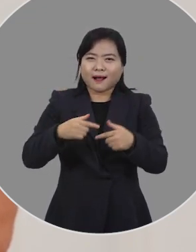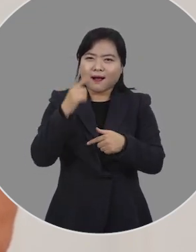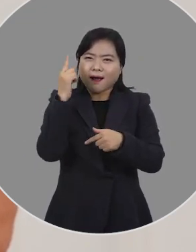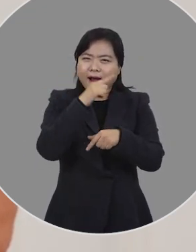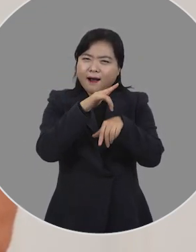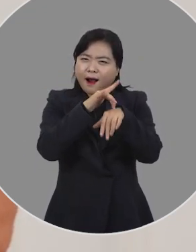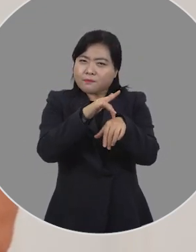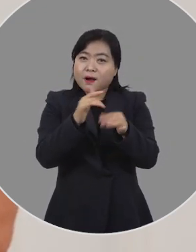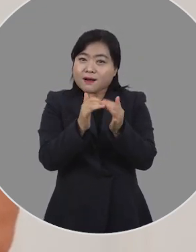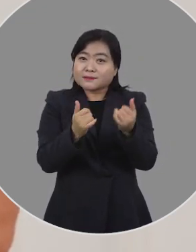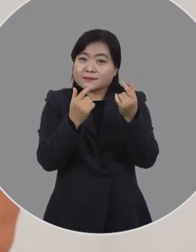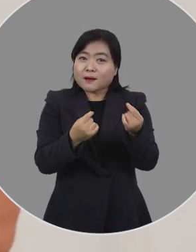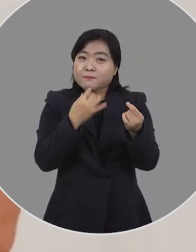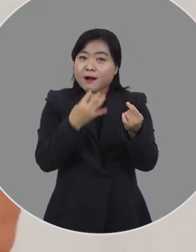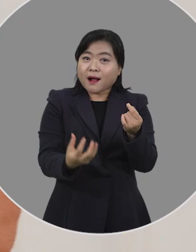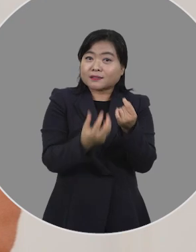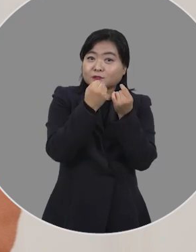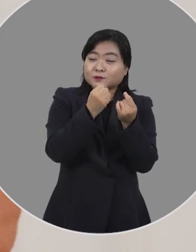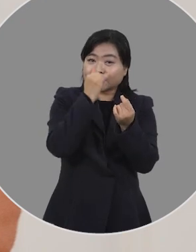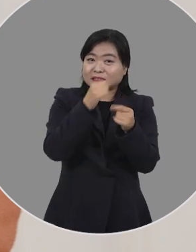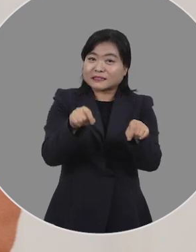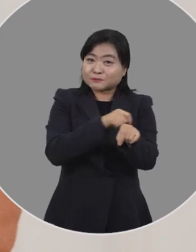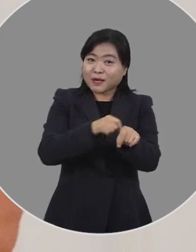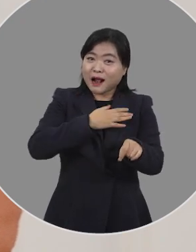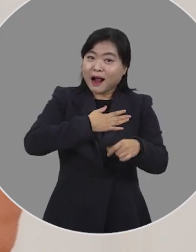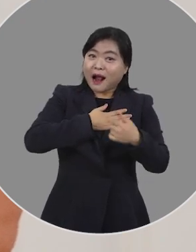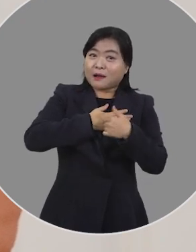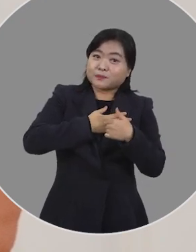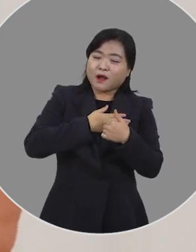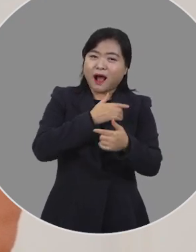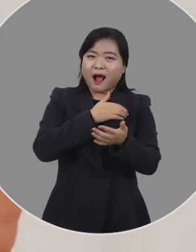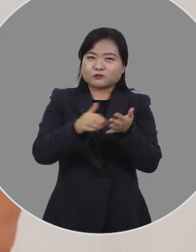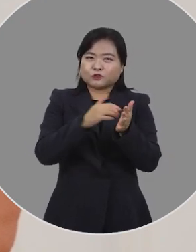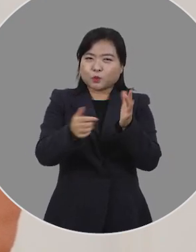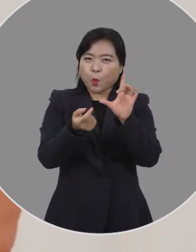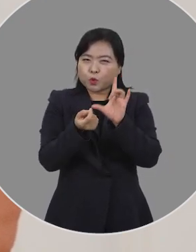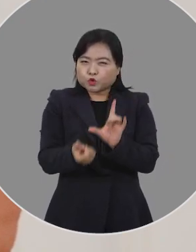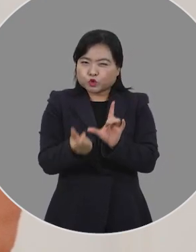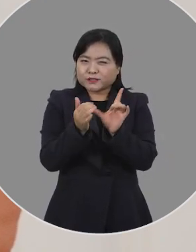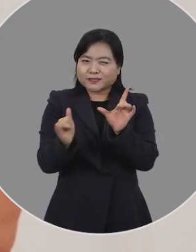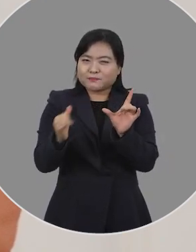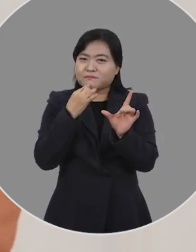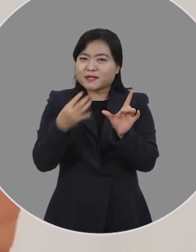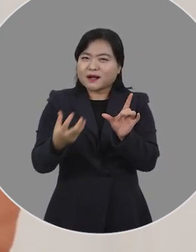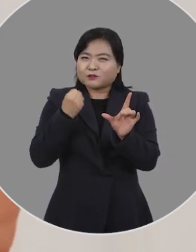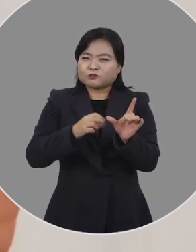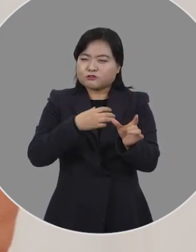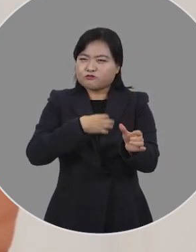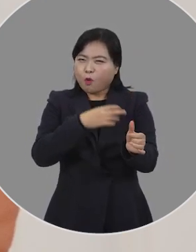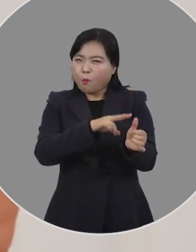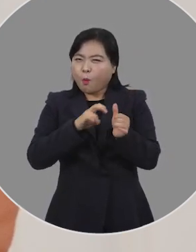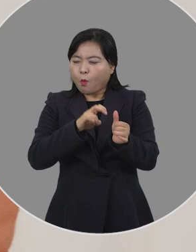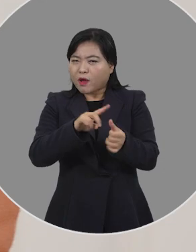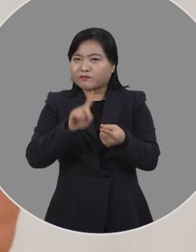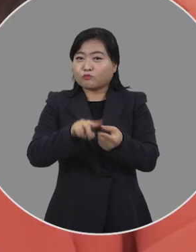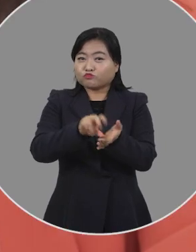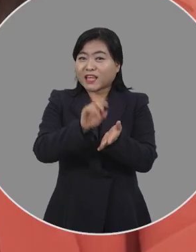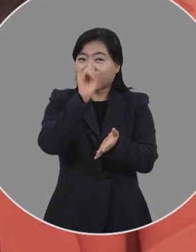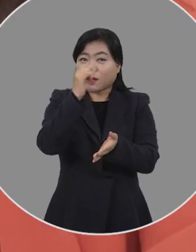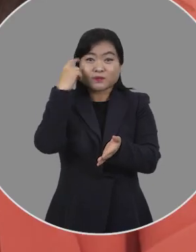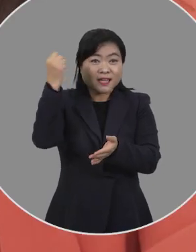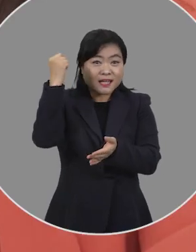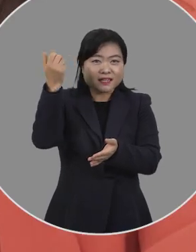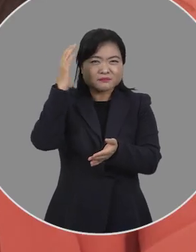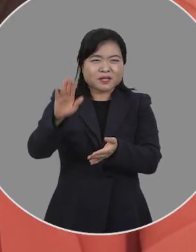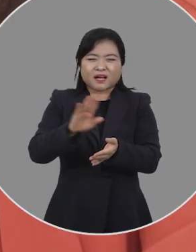같은 사람들만이 보이는 어떤 특별한 감정, 아주 소수의 사람들이 가지고 있는 문제라고 생각을 했지만, 사실